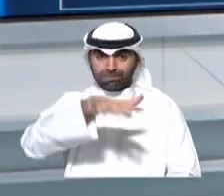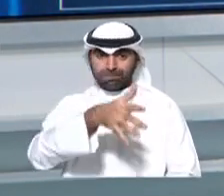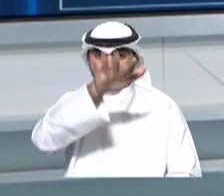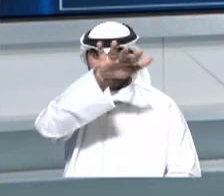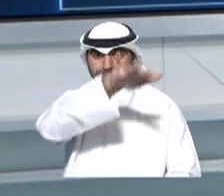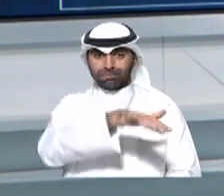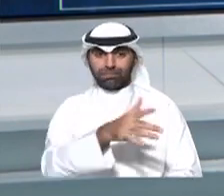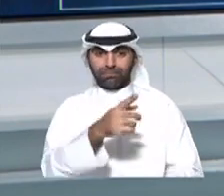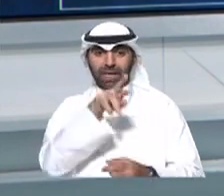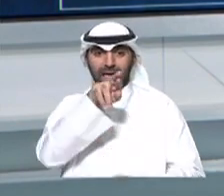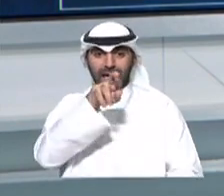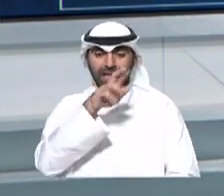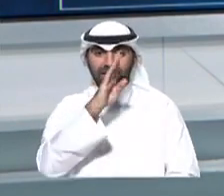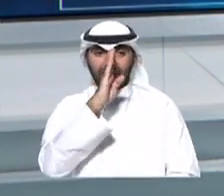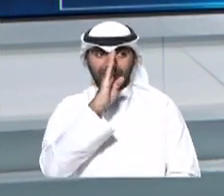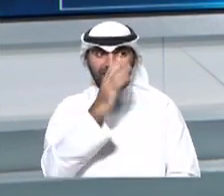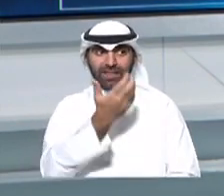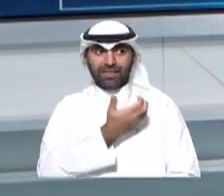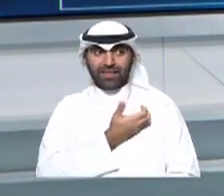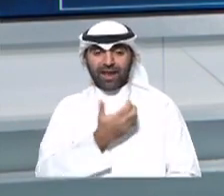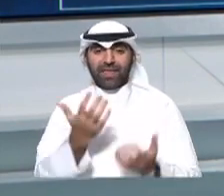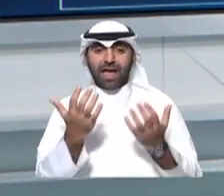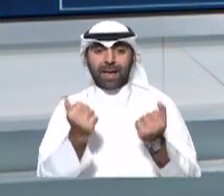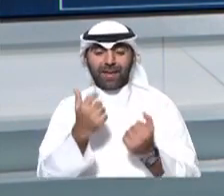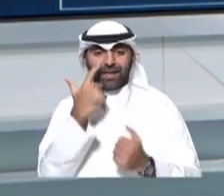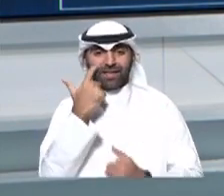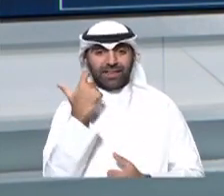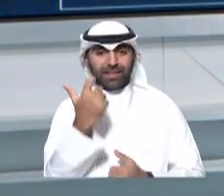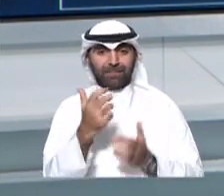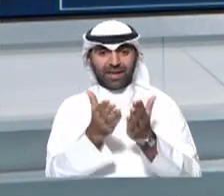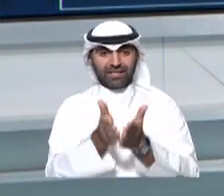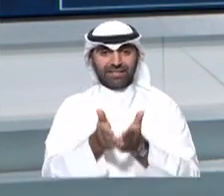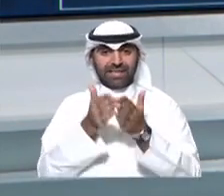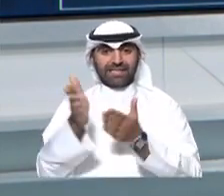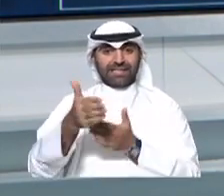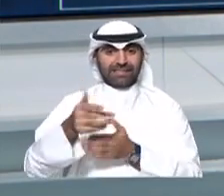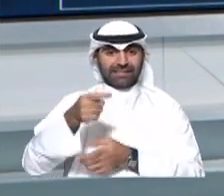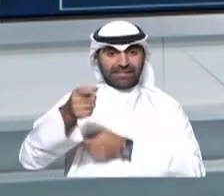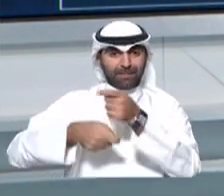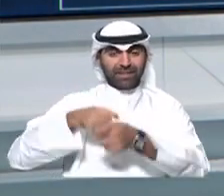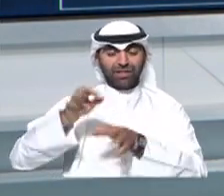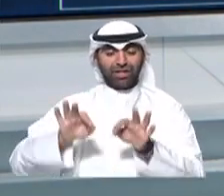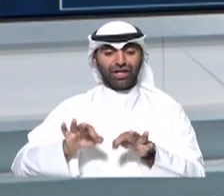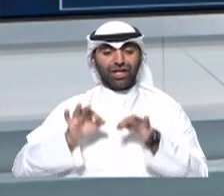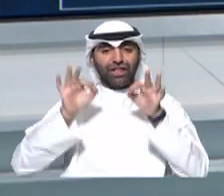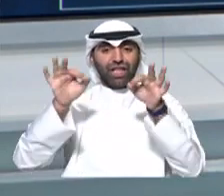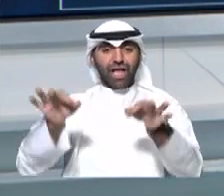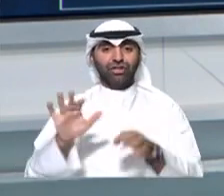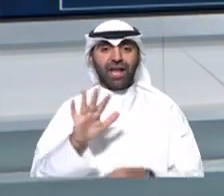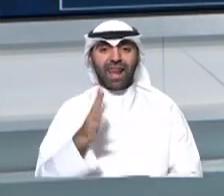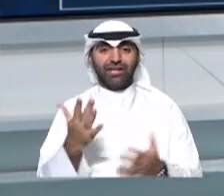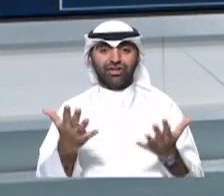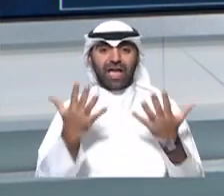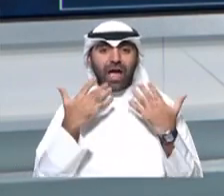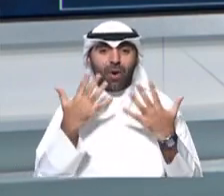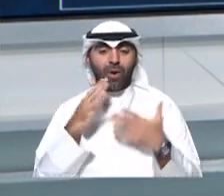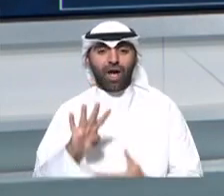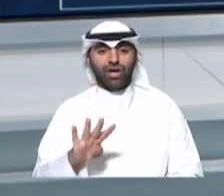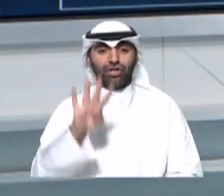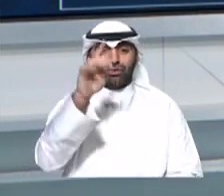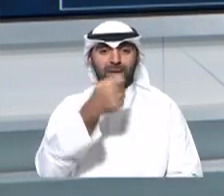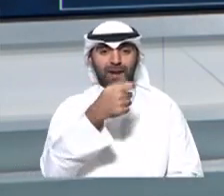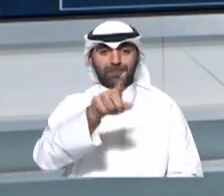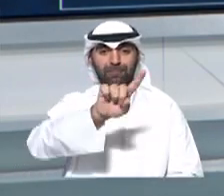فترة الظهيرة. أما الصغرى المتوقعة 35 درجة مئوية، هواء شمالي غربي نشط على فترات في يوم الاثنين